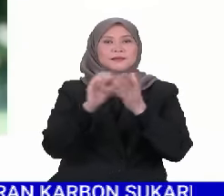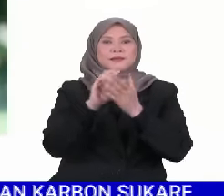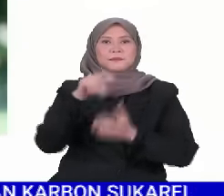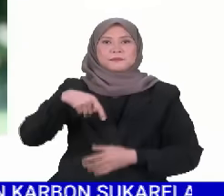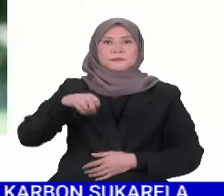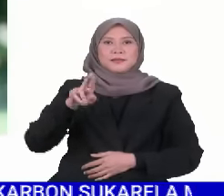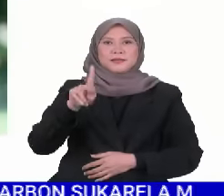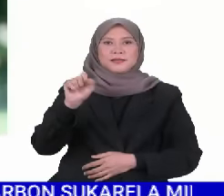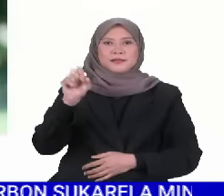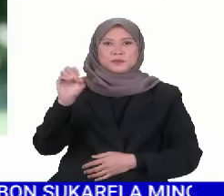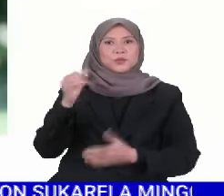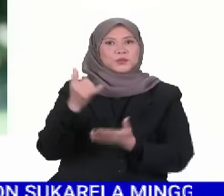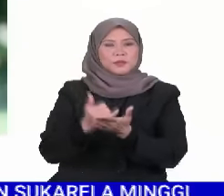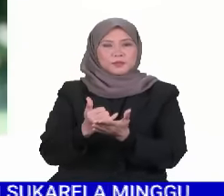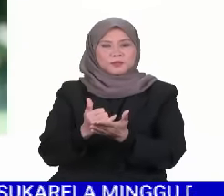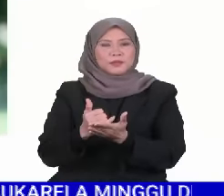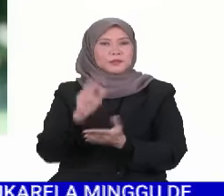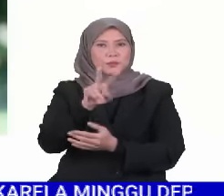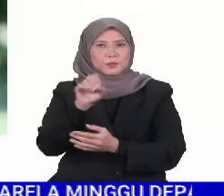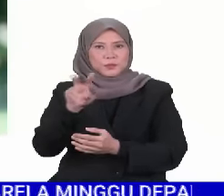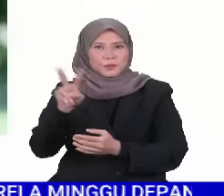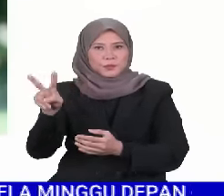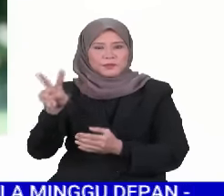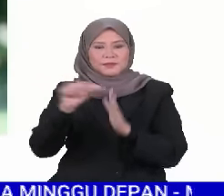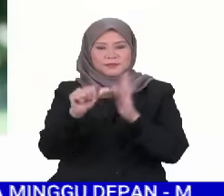sosial Suri rumah 2022